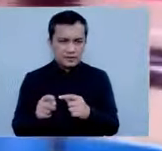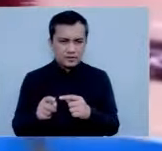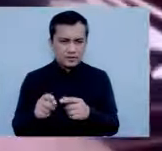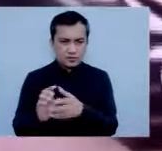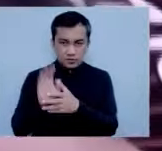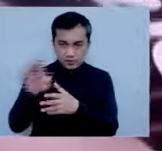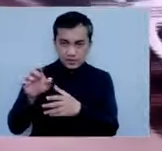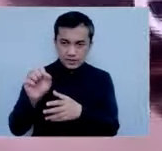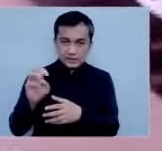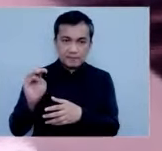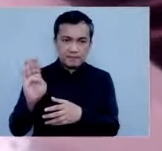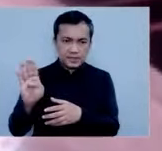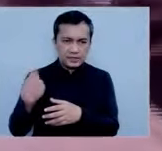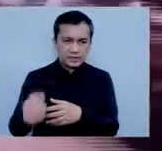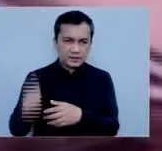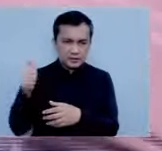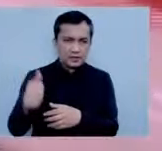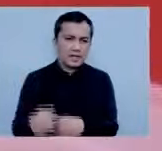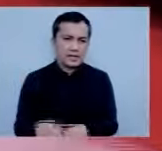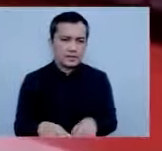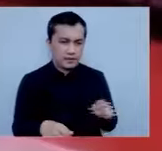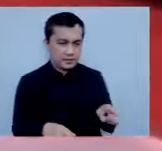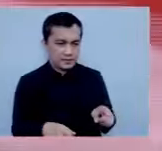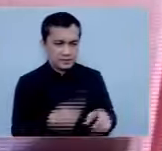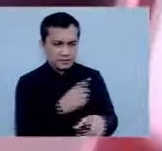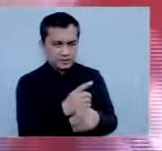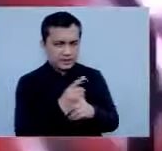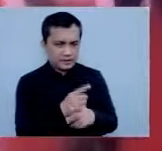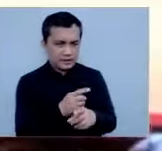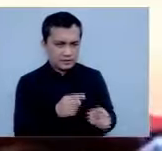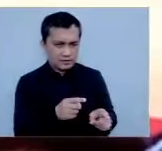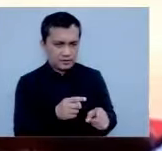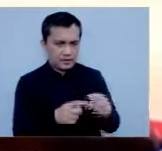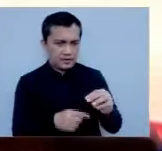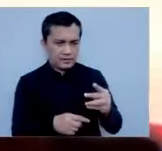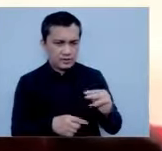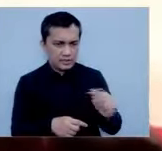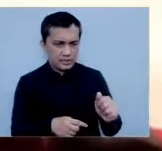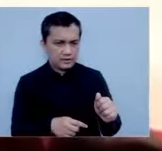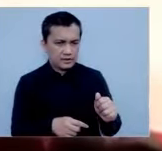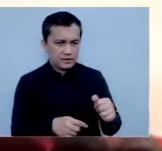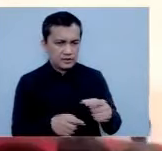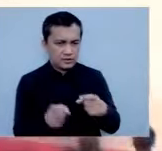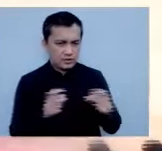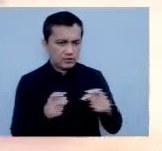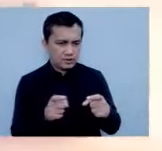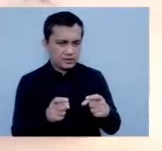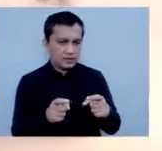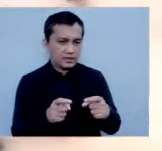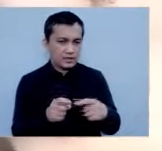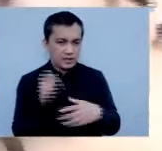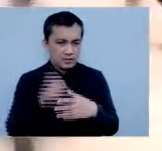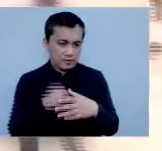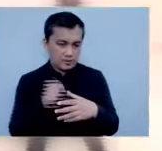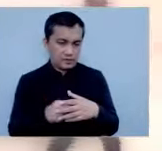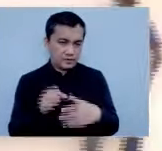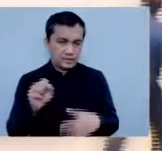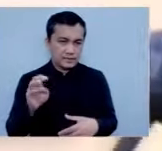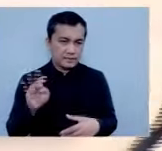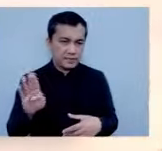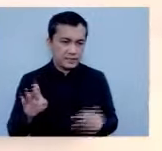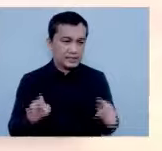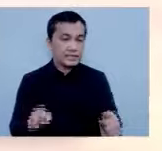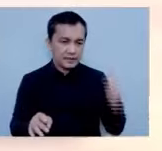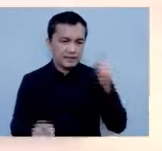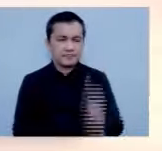ang SMB. Doon sila nananalo. Habang pag nadepensa man ito ng Magnolia at na-contain ang opensa ng Beermen, sila ang